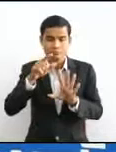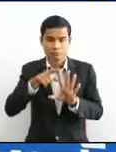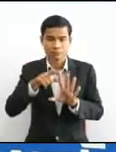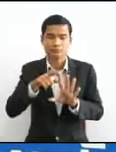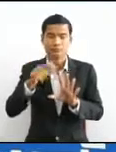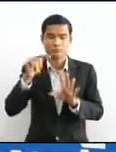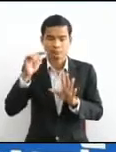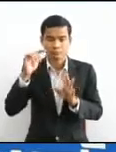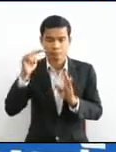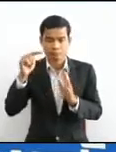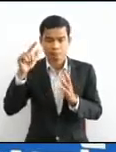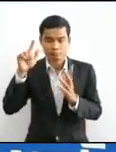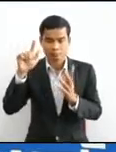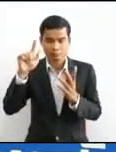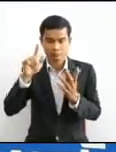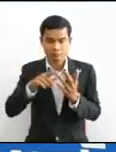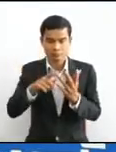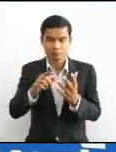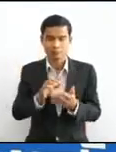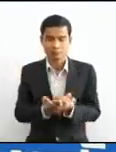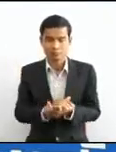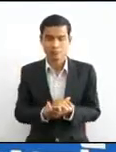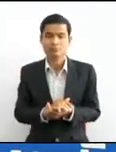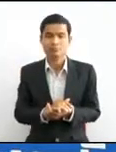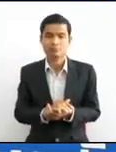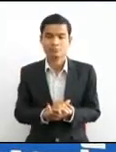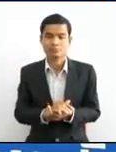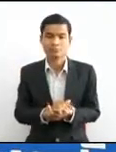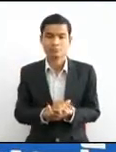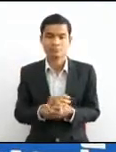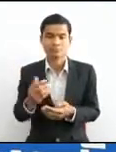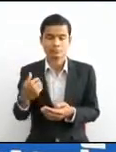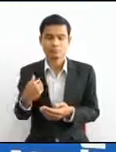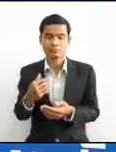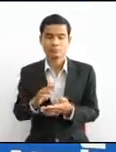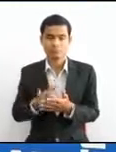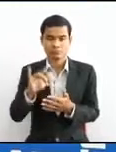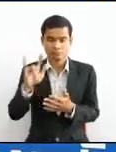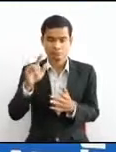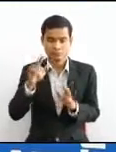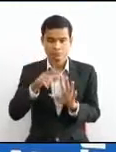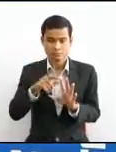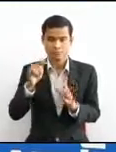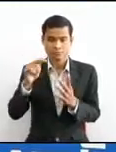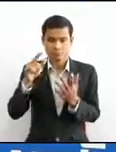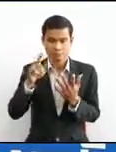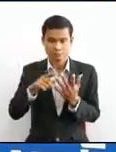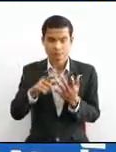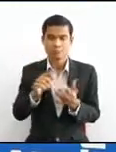ngơ bần tó bó sơ ngơ bó ngơ bắn bần